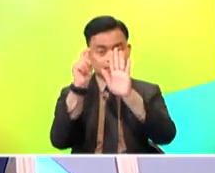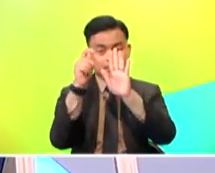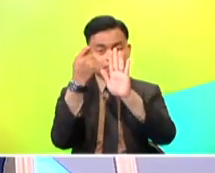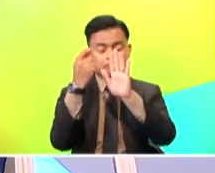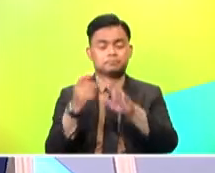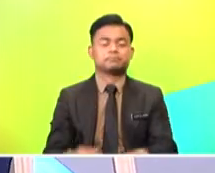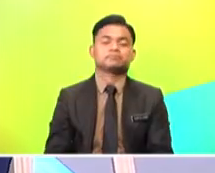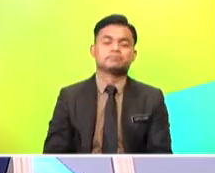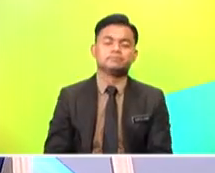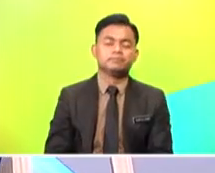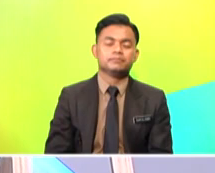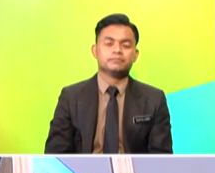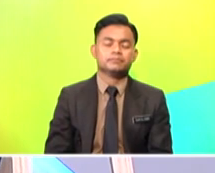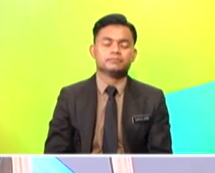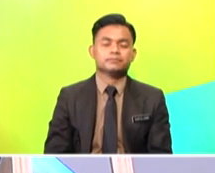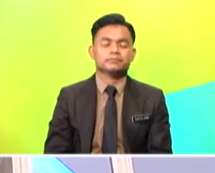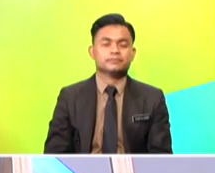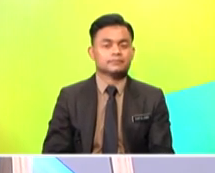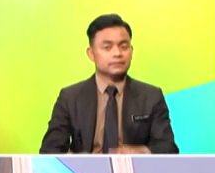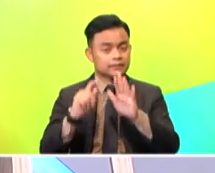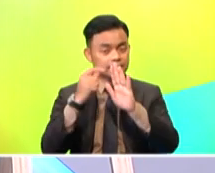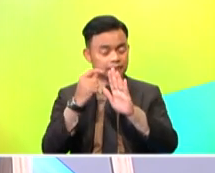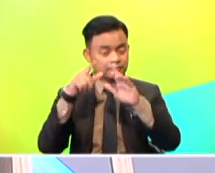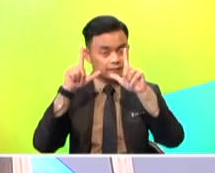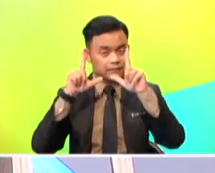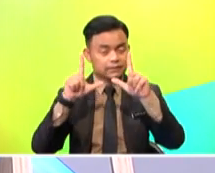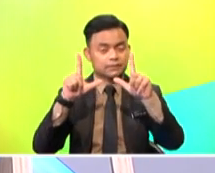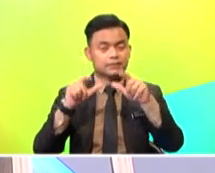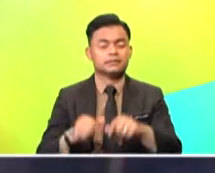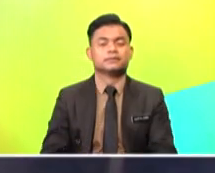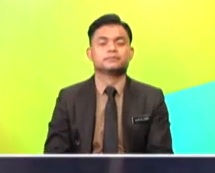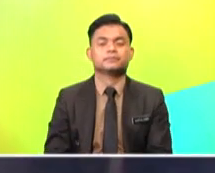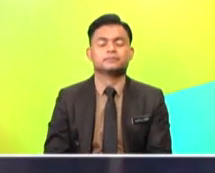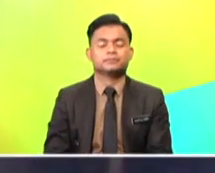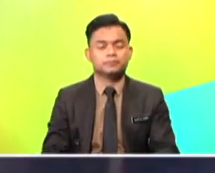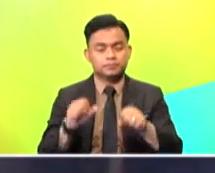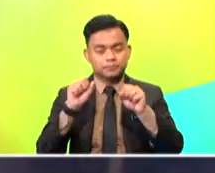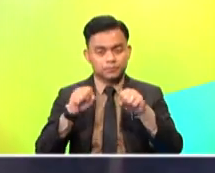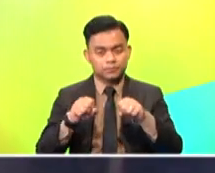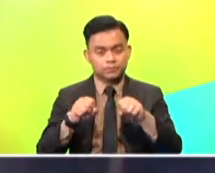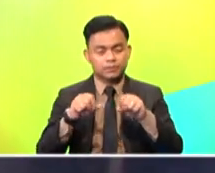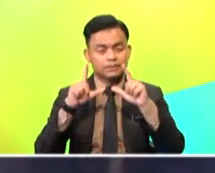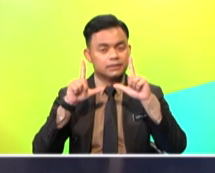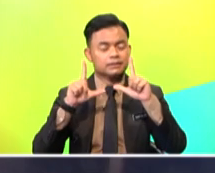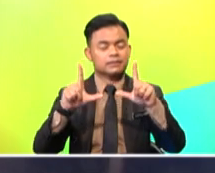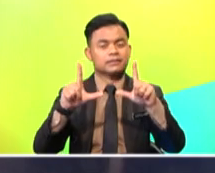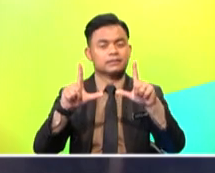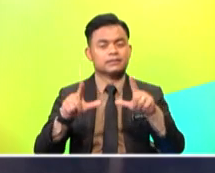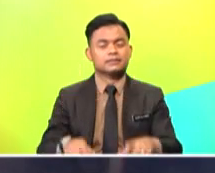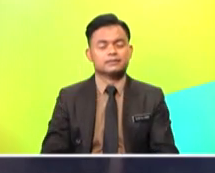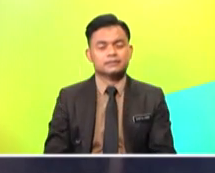Buka tutup. Okey. Kita letak dulu tingkap dekat sini. Nampak tak tingkap ni boleh dipasang begini. Okey, kalau orang macam